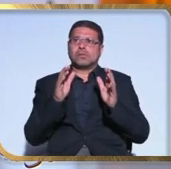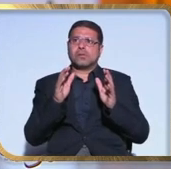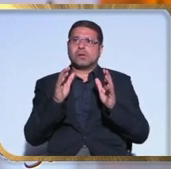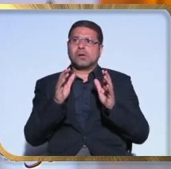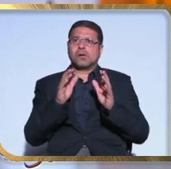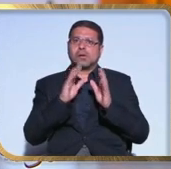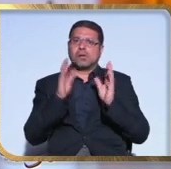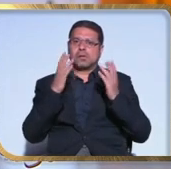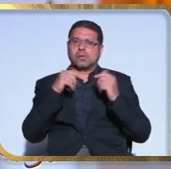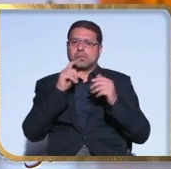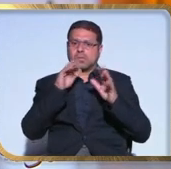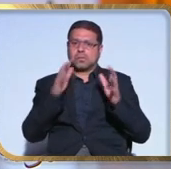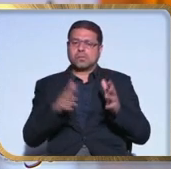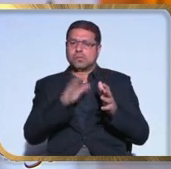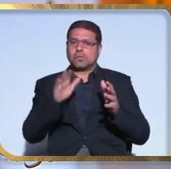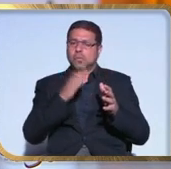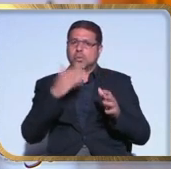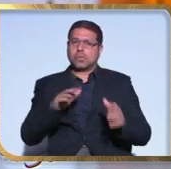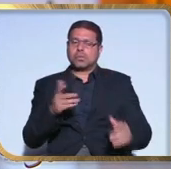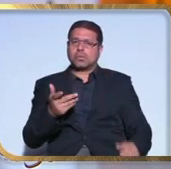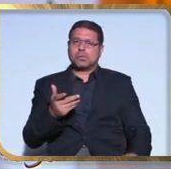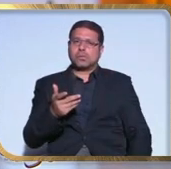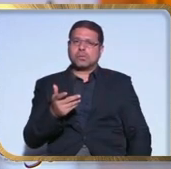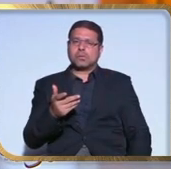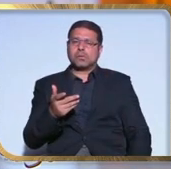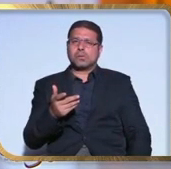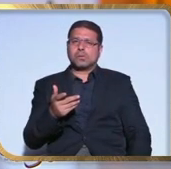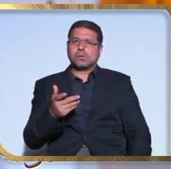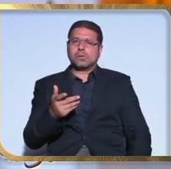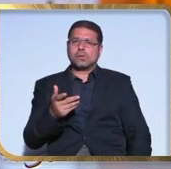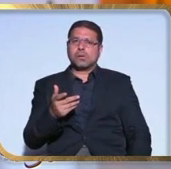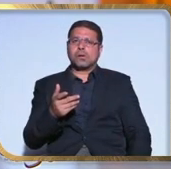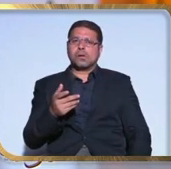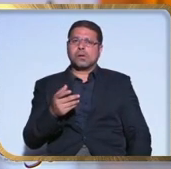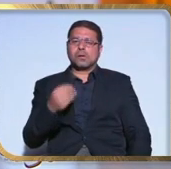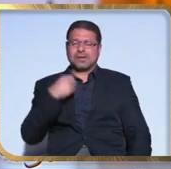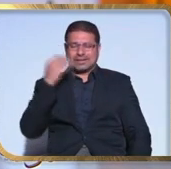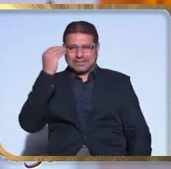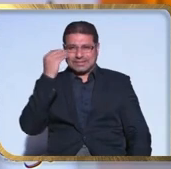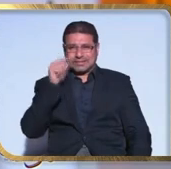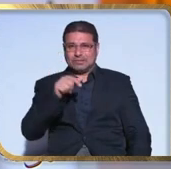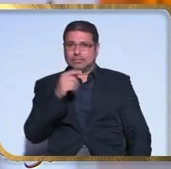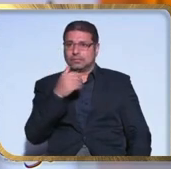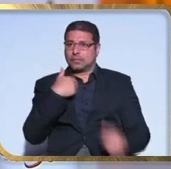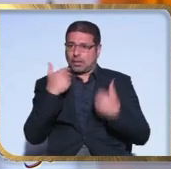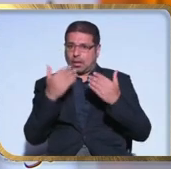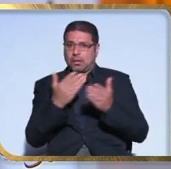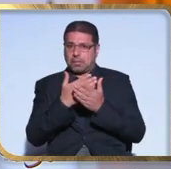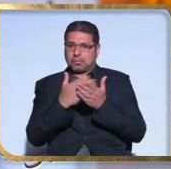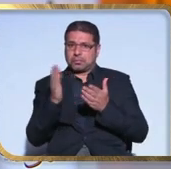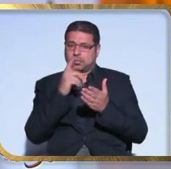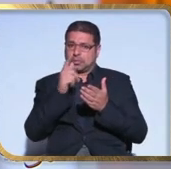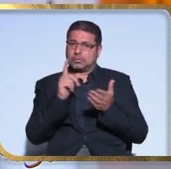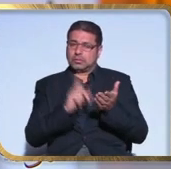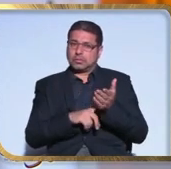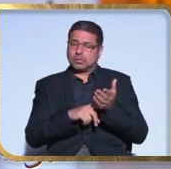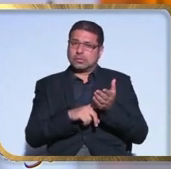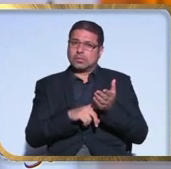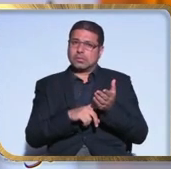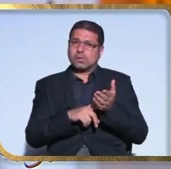عممتها بالماء وغسلتها احنا عارف اصل خليني اساللك بس يعني لو في كفاره ولا حاجه لان هم قالوا لنا